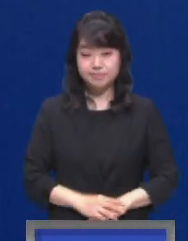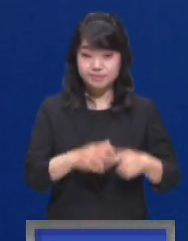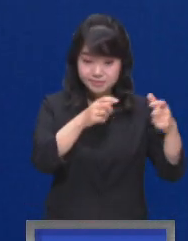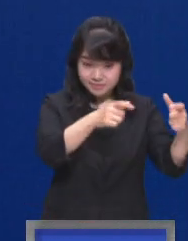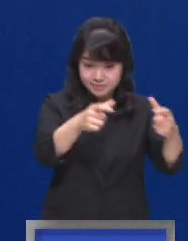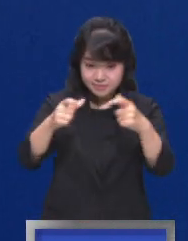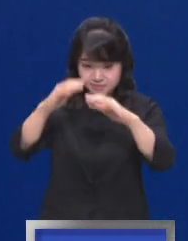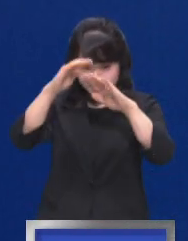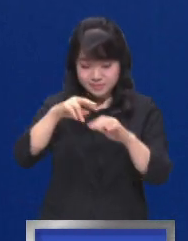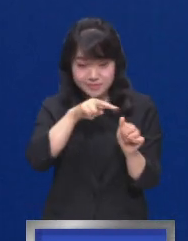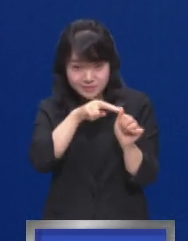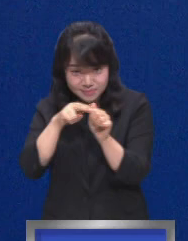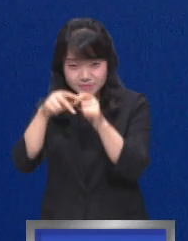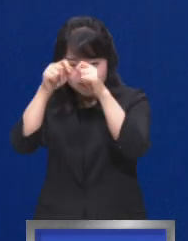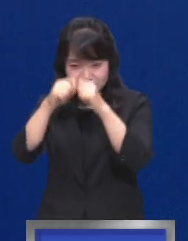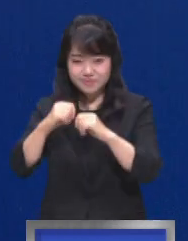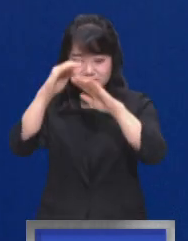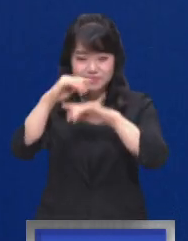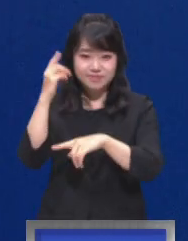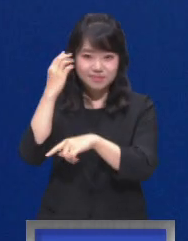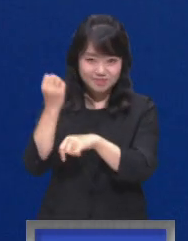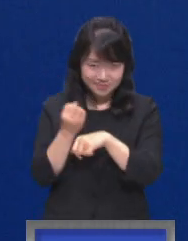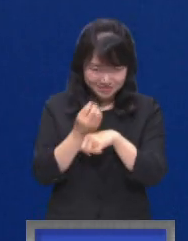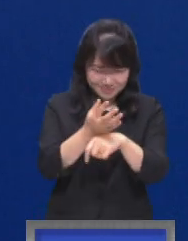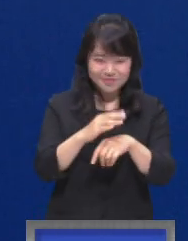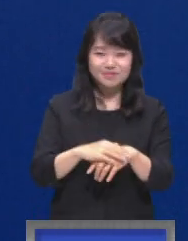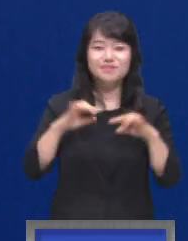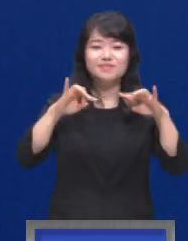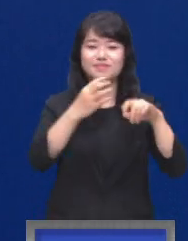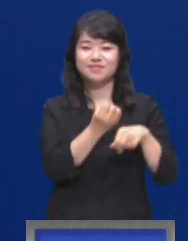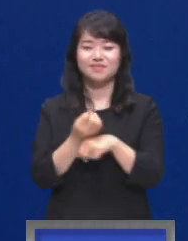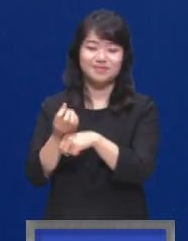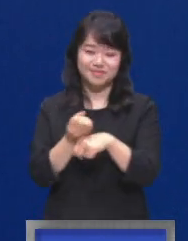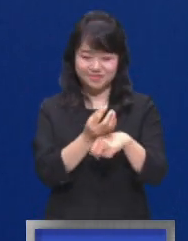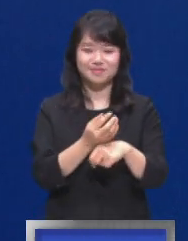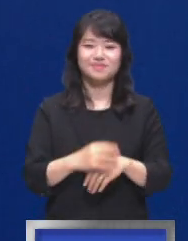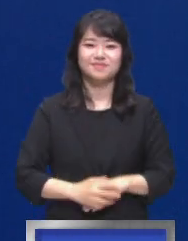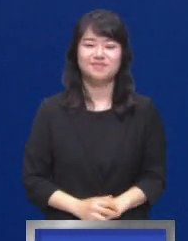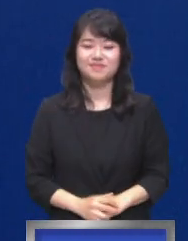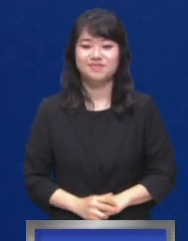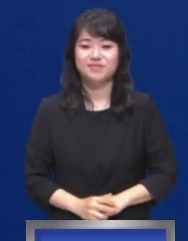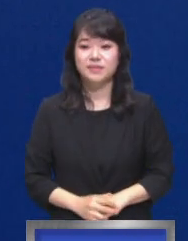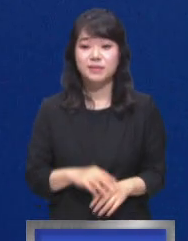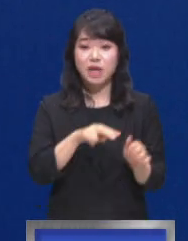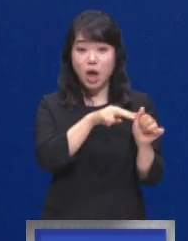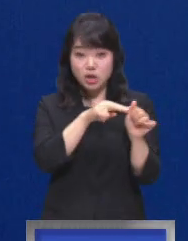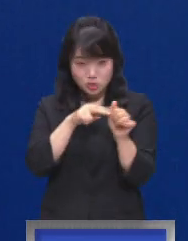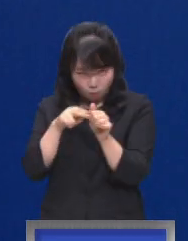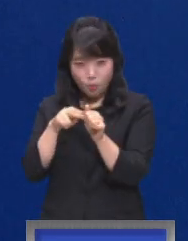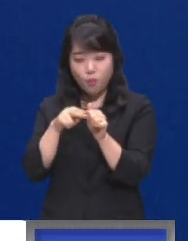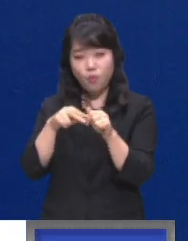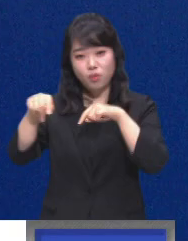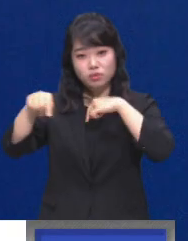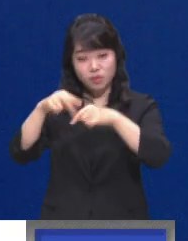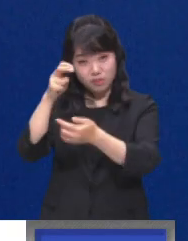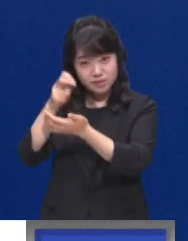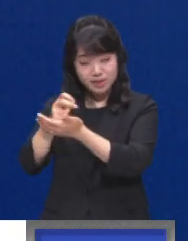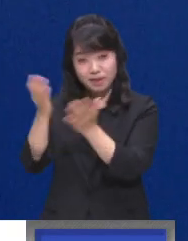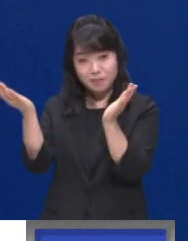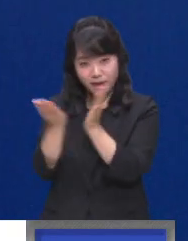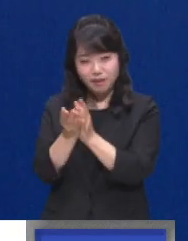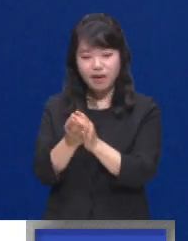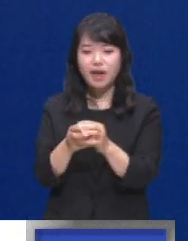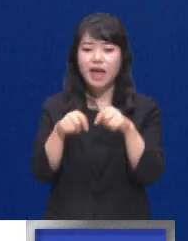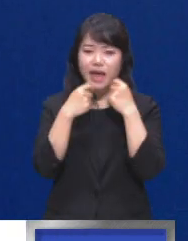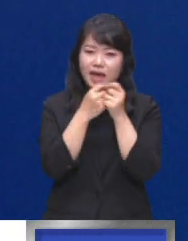네, 지역의 다양한 정보와 소소한 이야기를 주민이 직접 전하는 주민통신원 시간입니다. 정부 정책에 이어 자치구마다